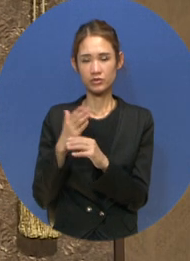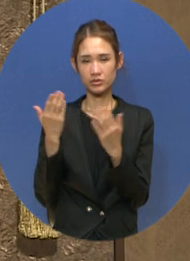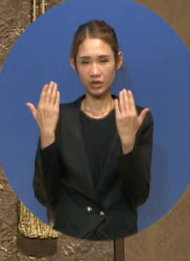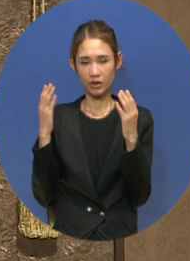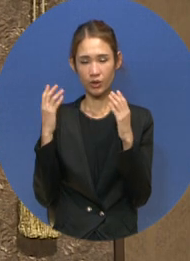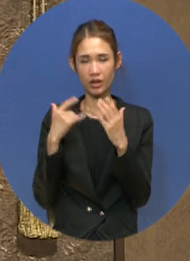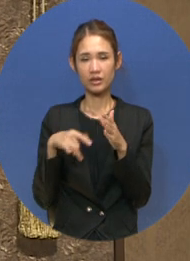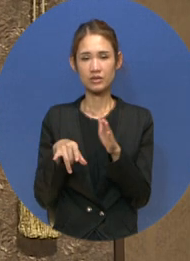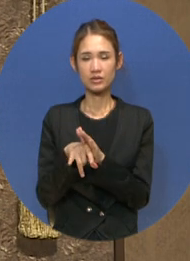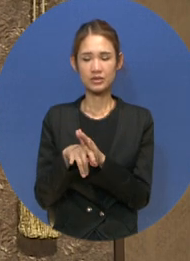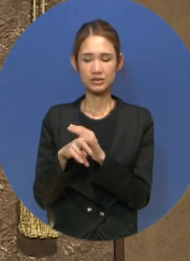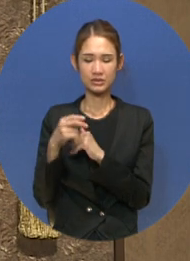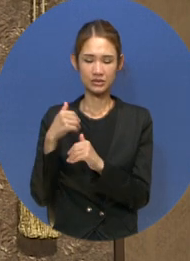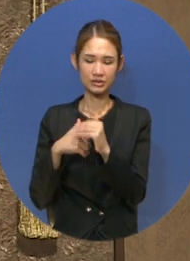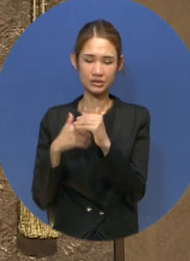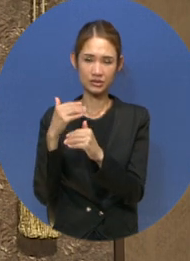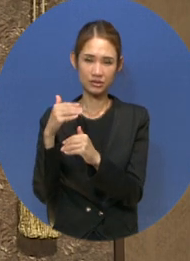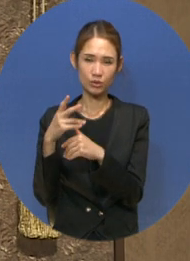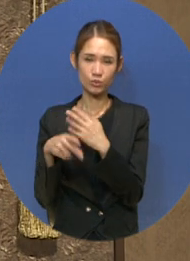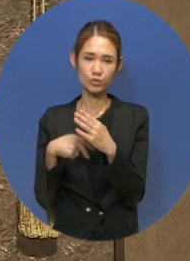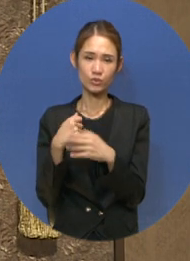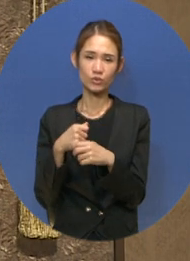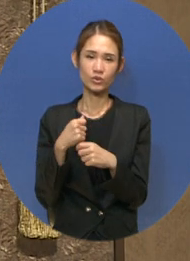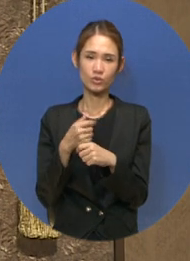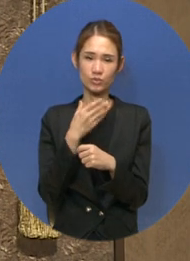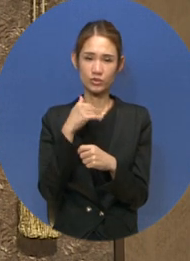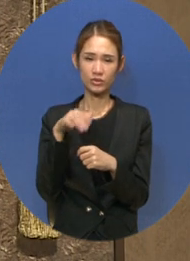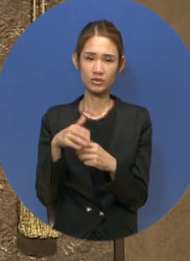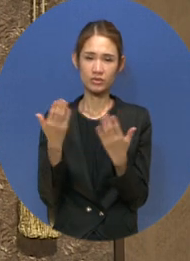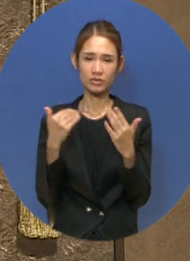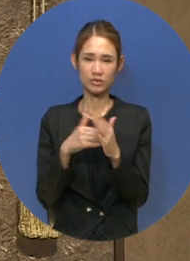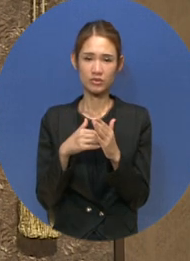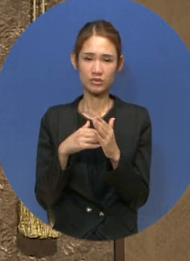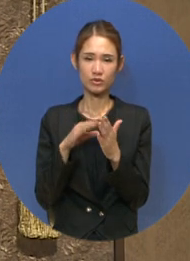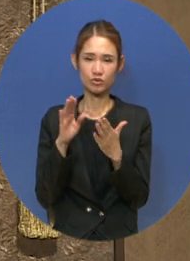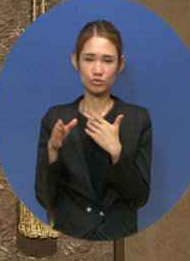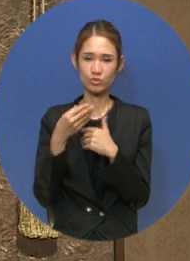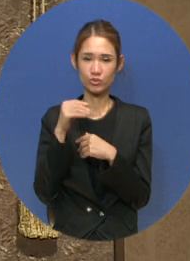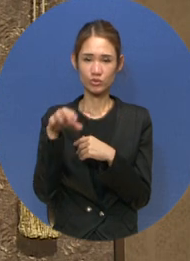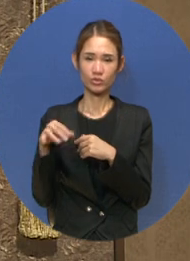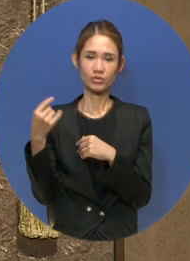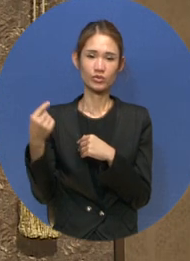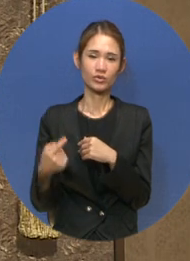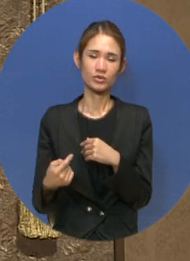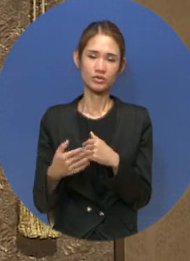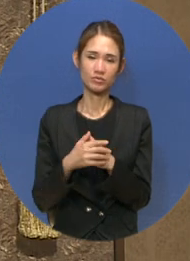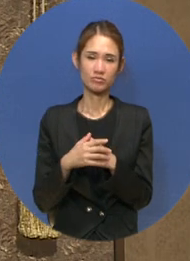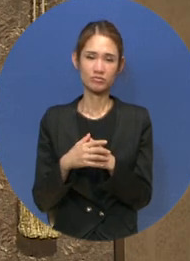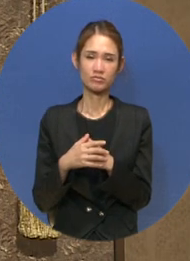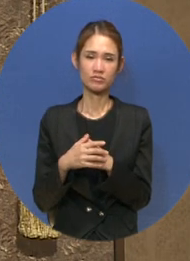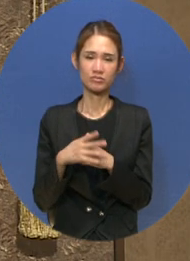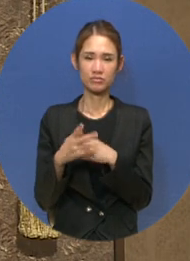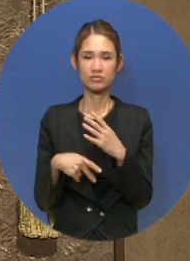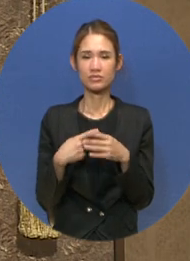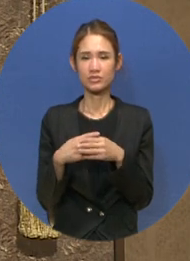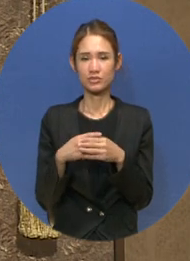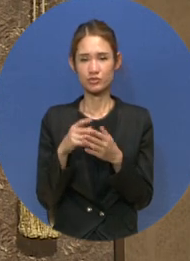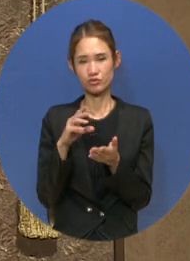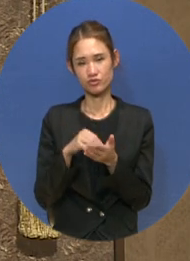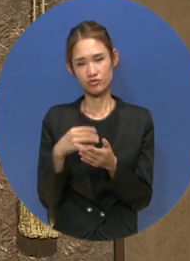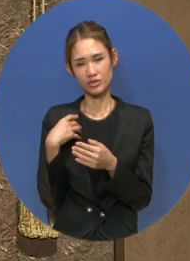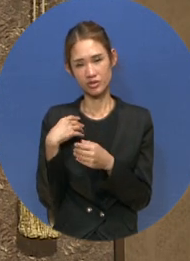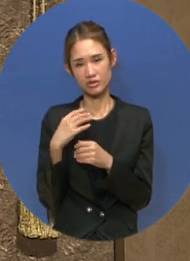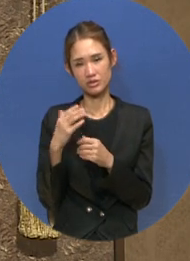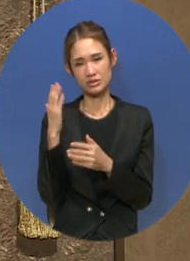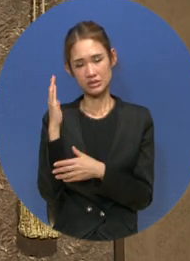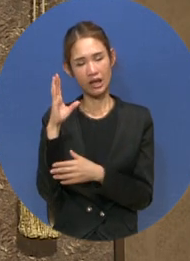아이들을 위한 디딤돌 프로그램을 만들어서 복지관에서 예. 학교 끝나고 나면 복지관에 와서 프로그램하고 숙제하고